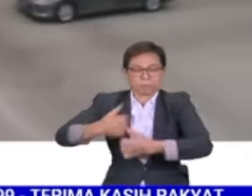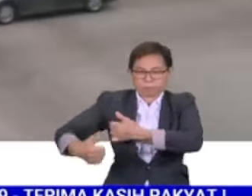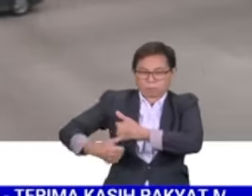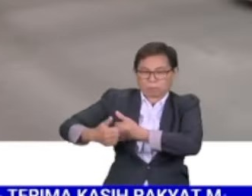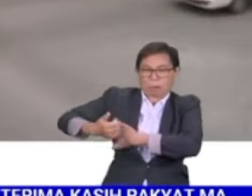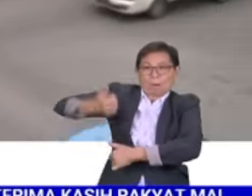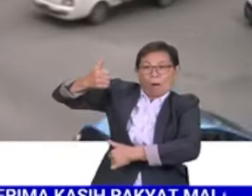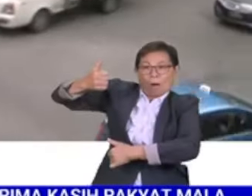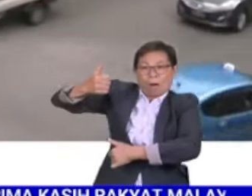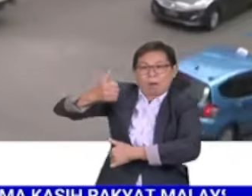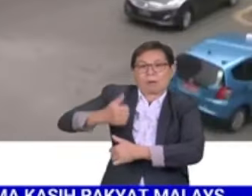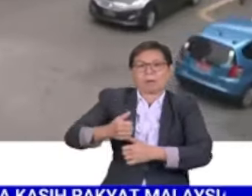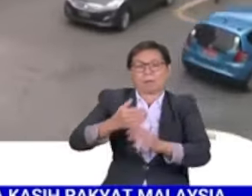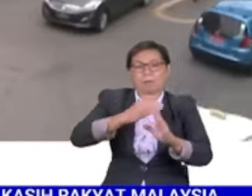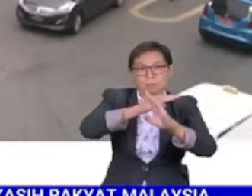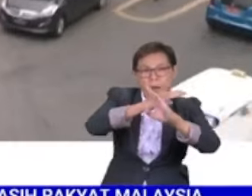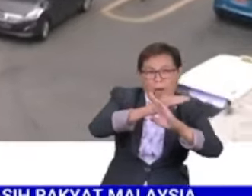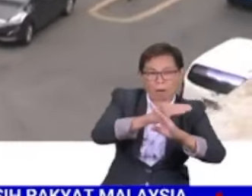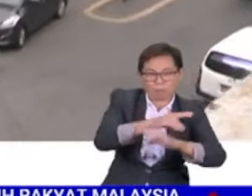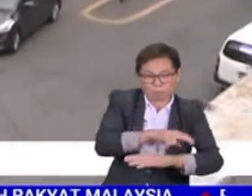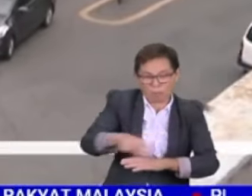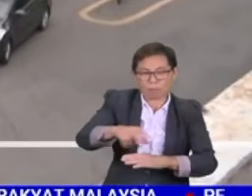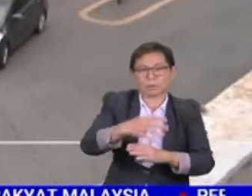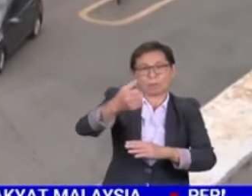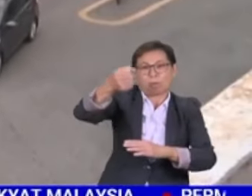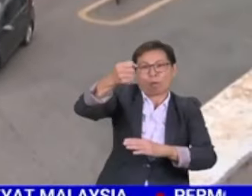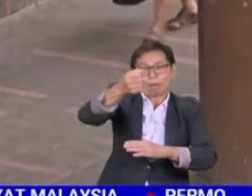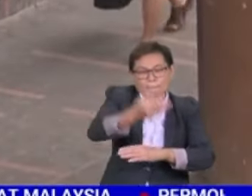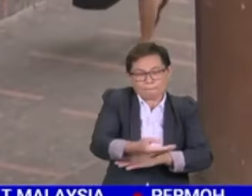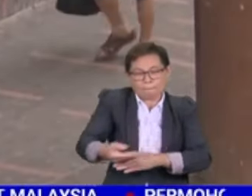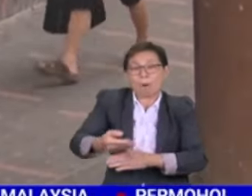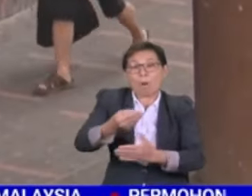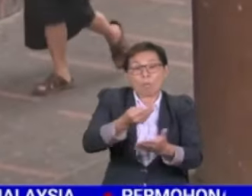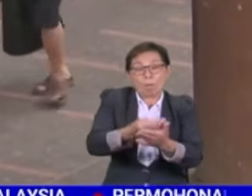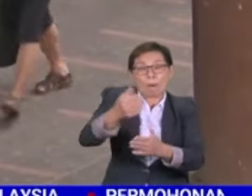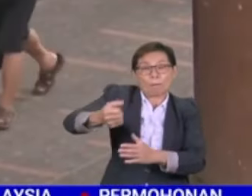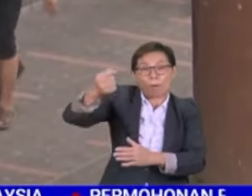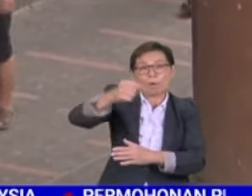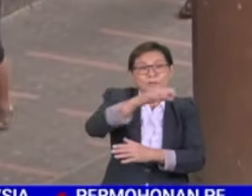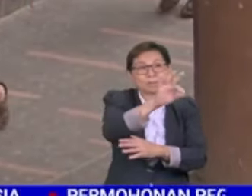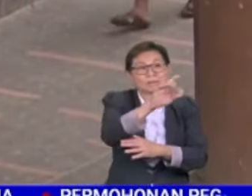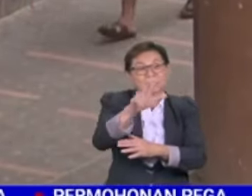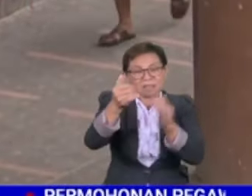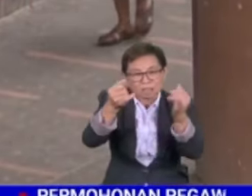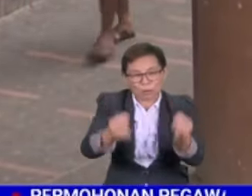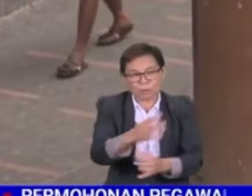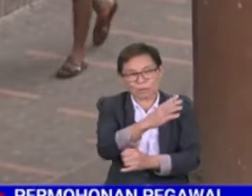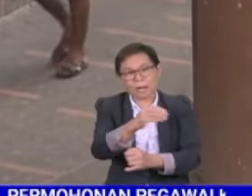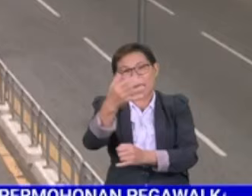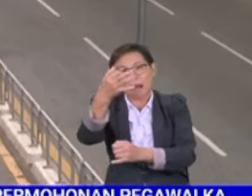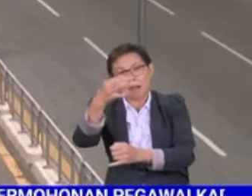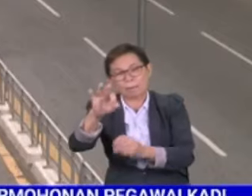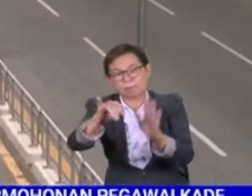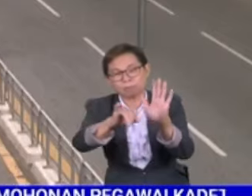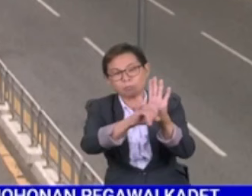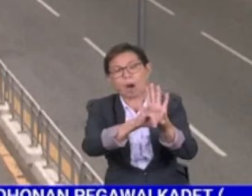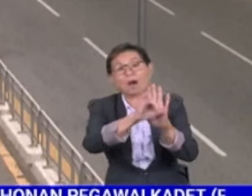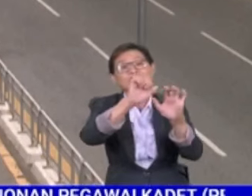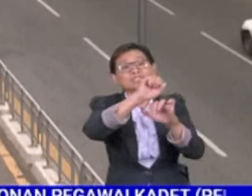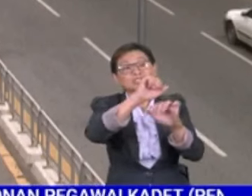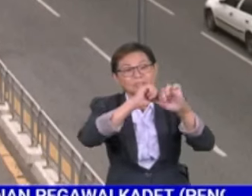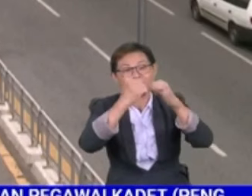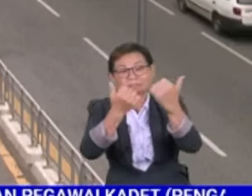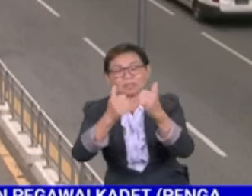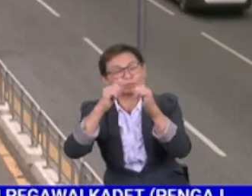yang dikenakan sekatan perjalanan dan pembekuan aset. Sehingga kini, 93 individu dan 18 entiti telah dikenakan